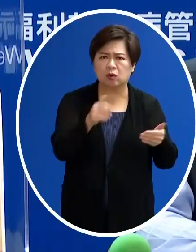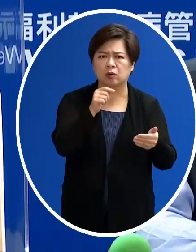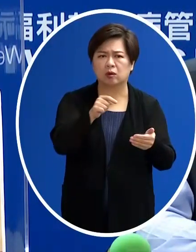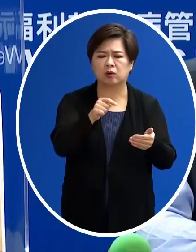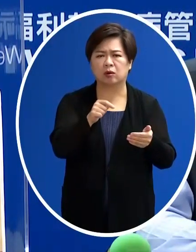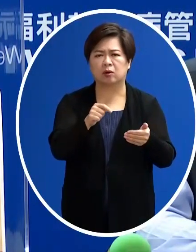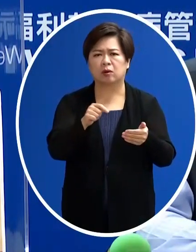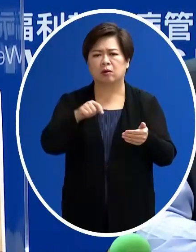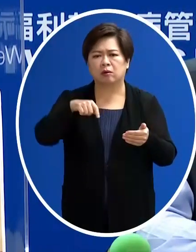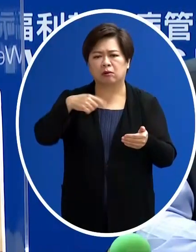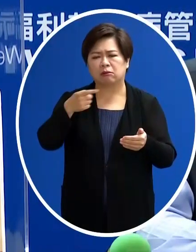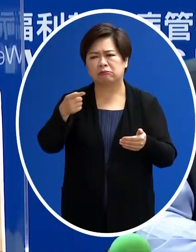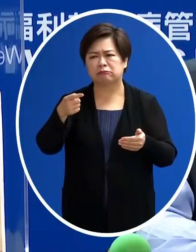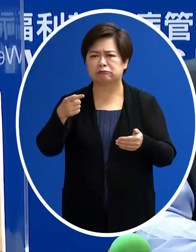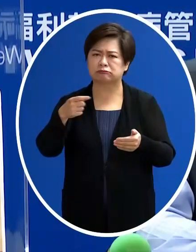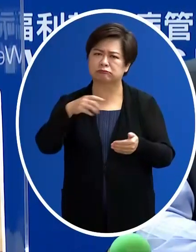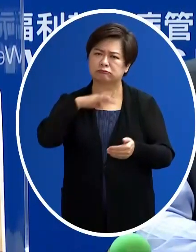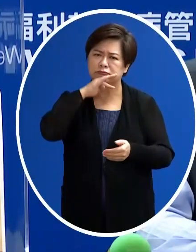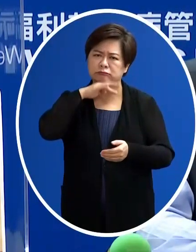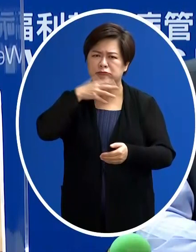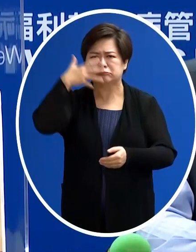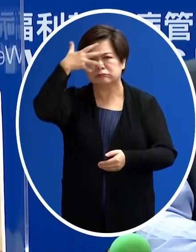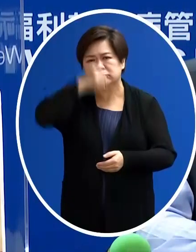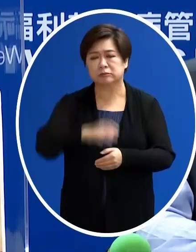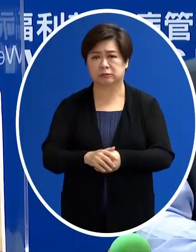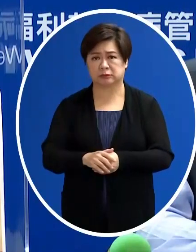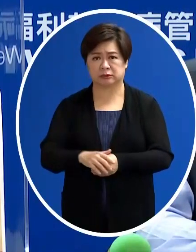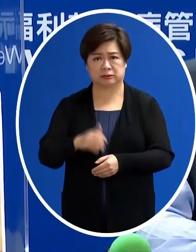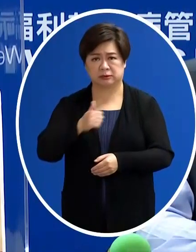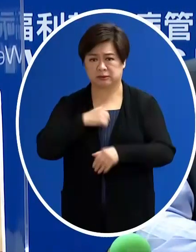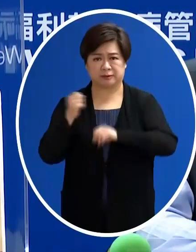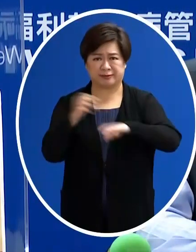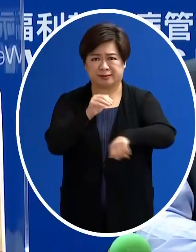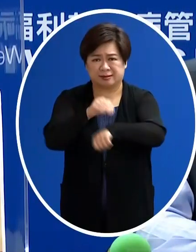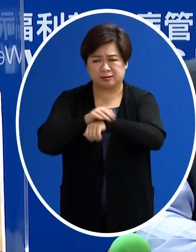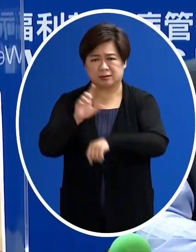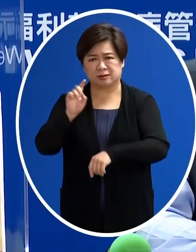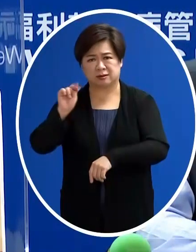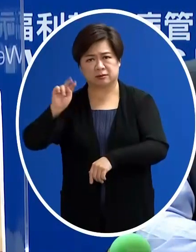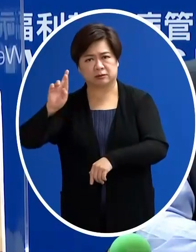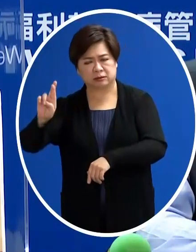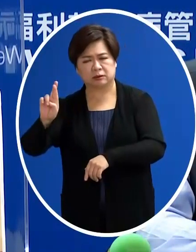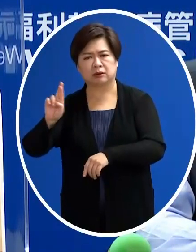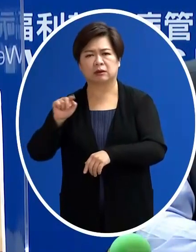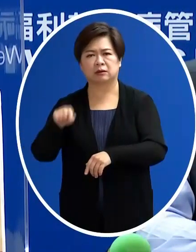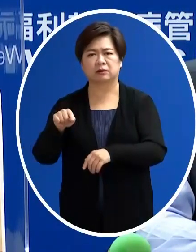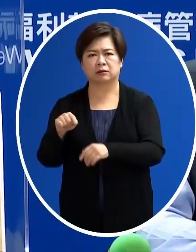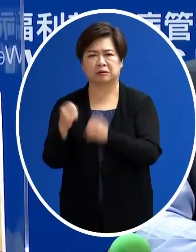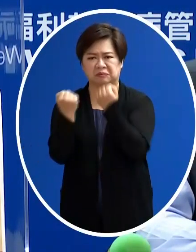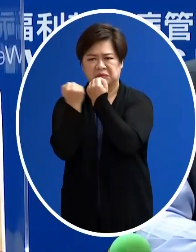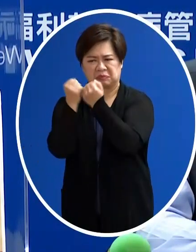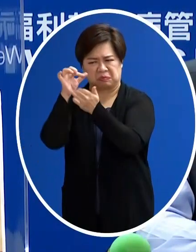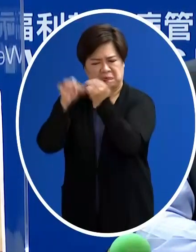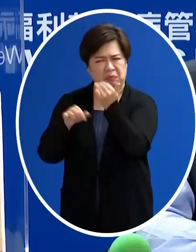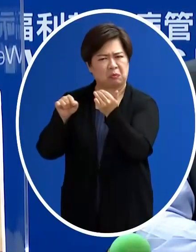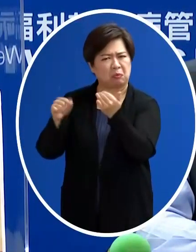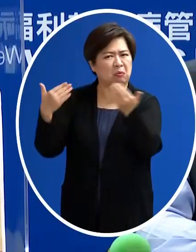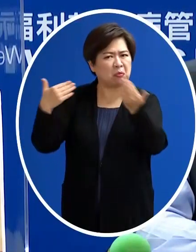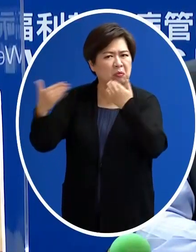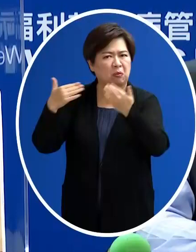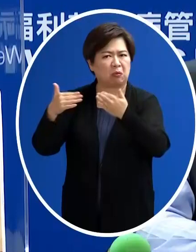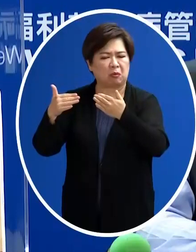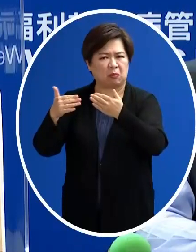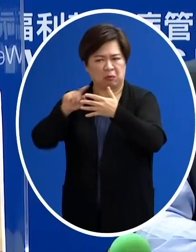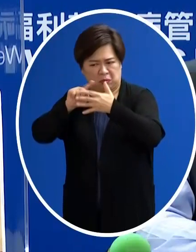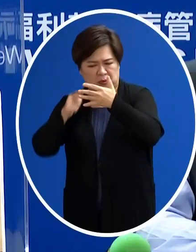的高龄，那本来的一个 DNR 就有相关的一些伦理的规定。都有非常明确的一